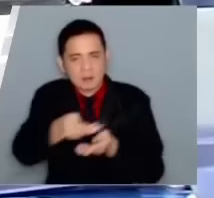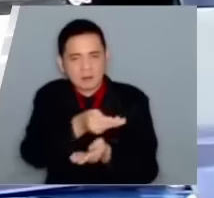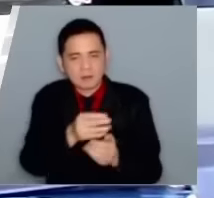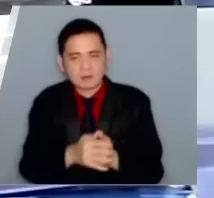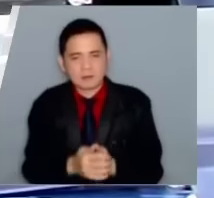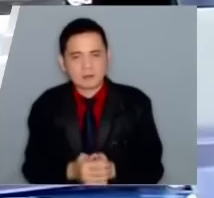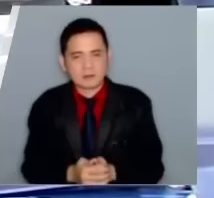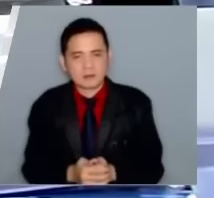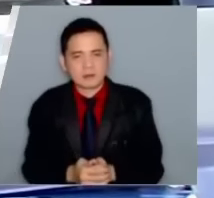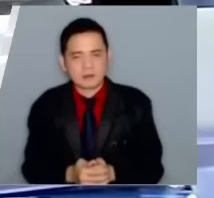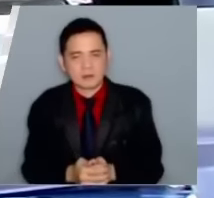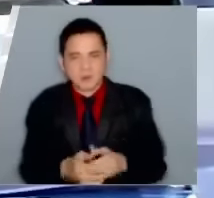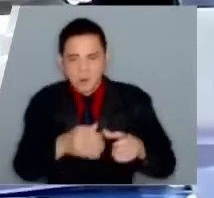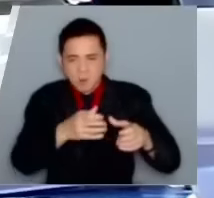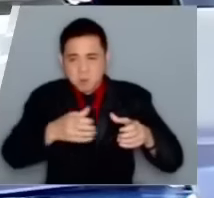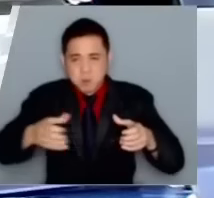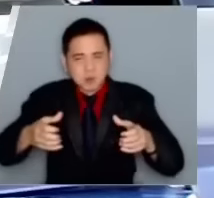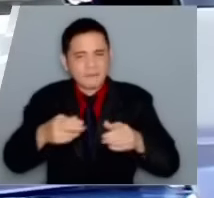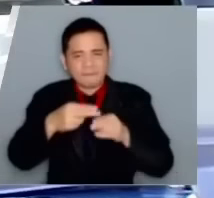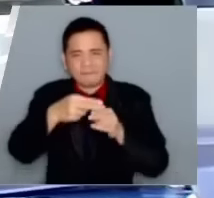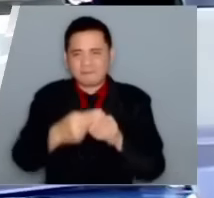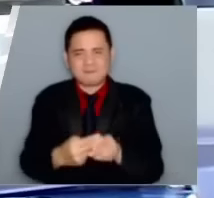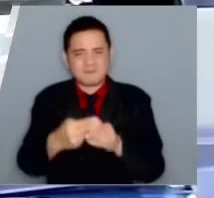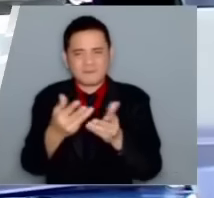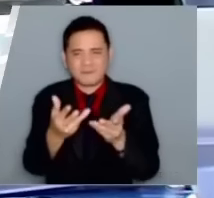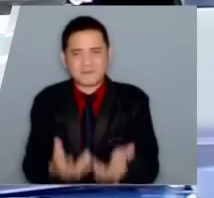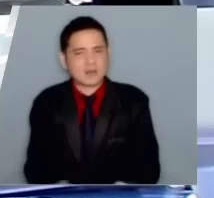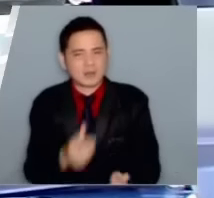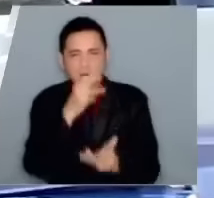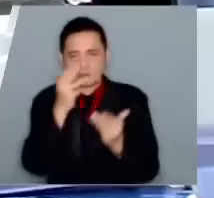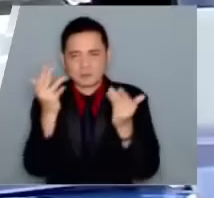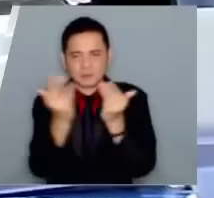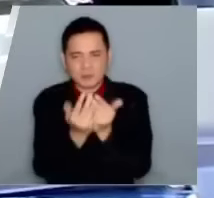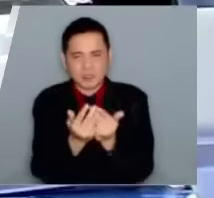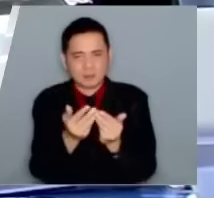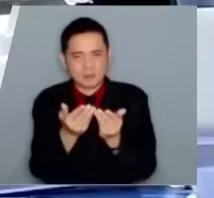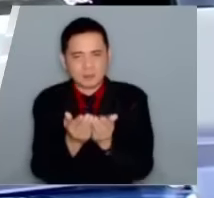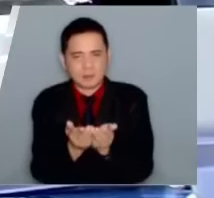and capability po niya. We assume na within the AOR lang po